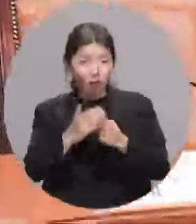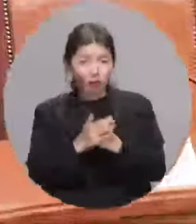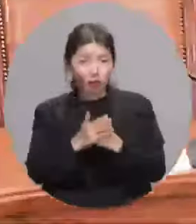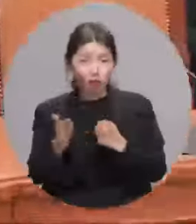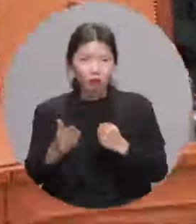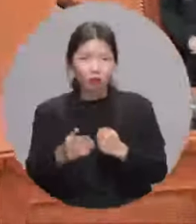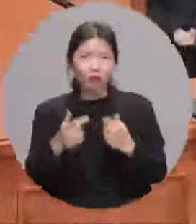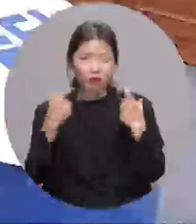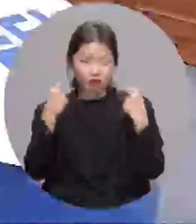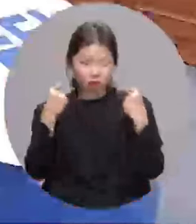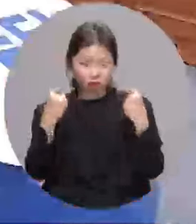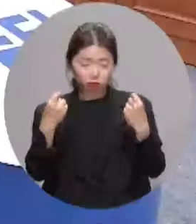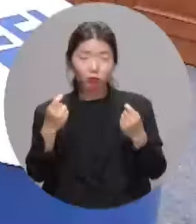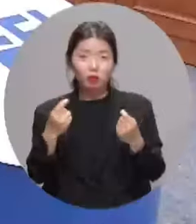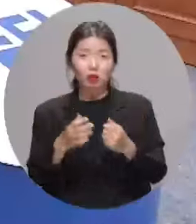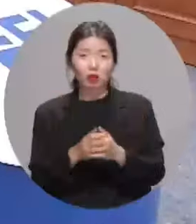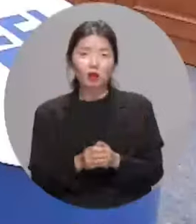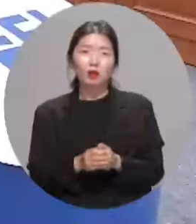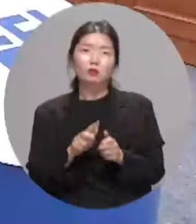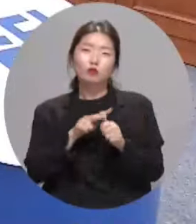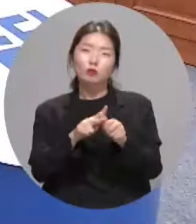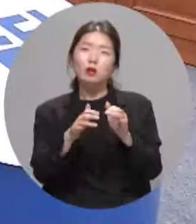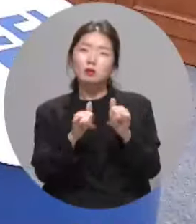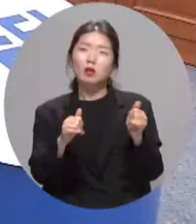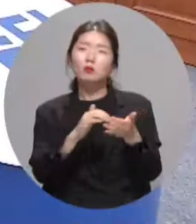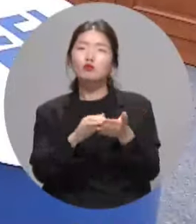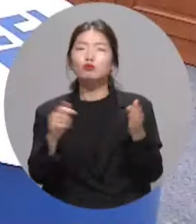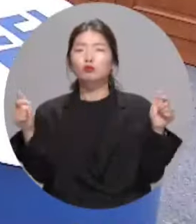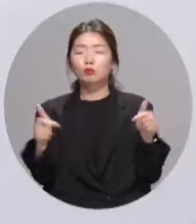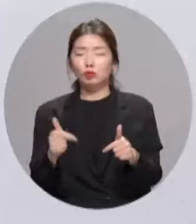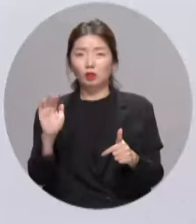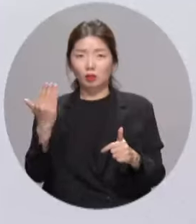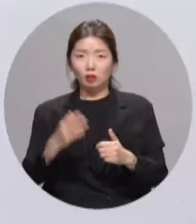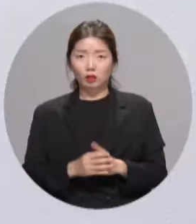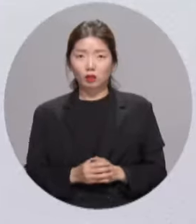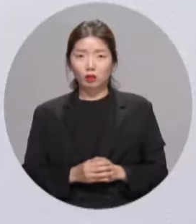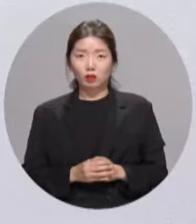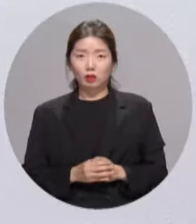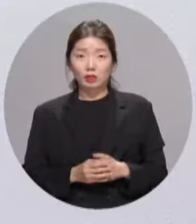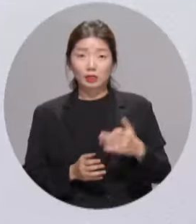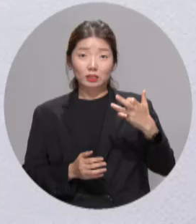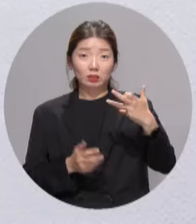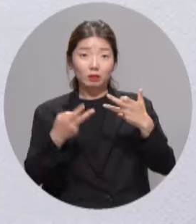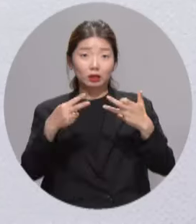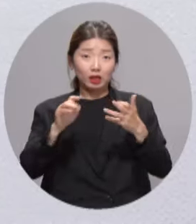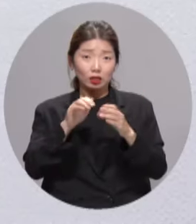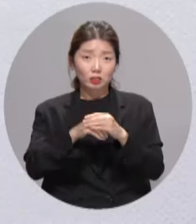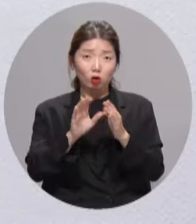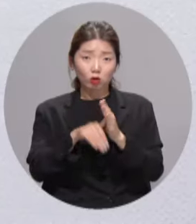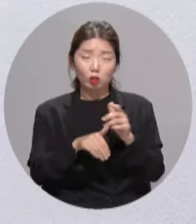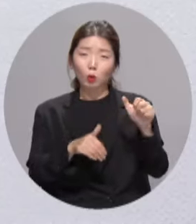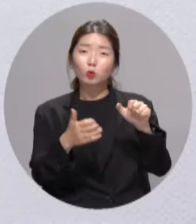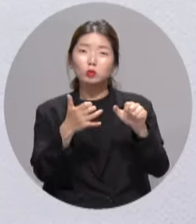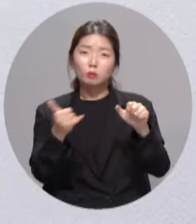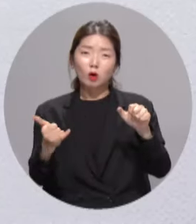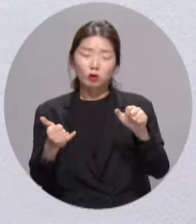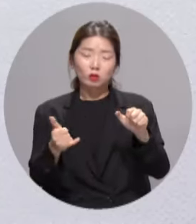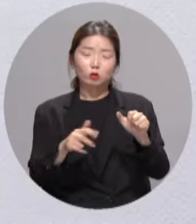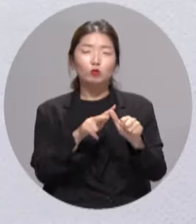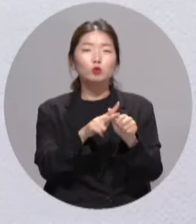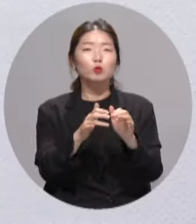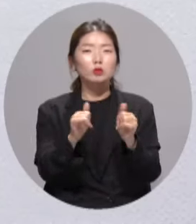현실이 고착화되면서 출마자 역시 줄어들고 있습니다. 지난 18대 총선에서 50명이 넘던